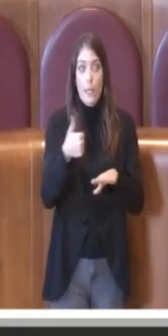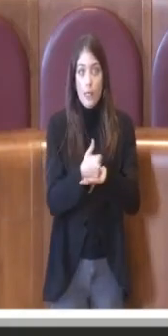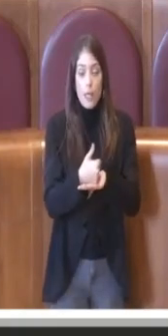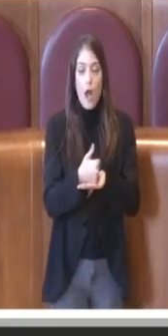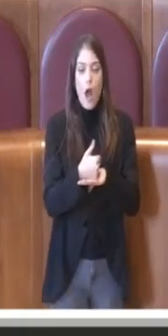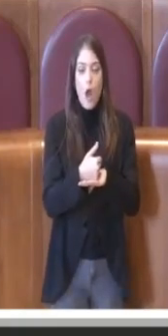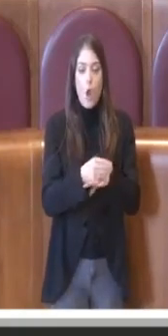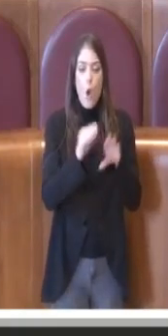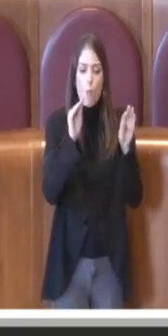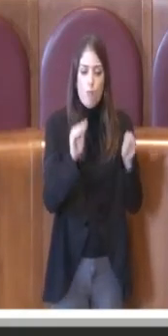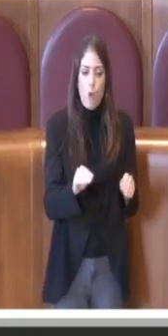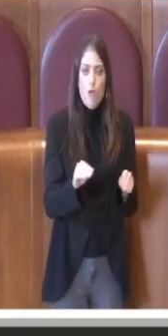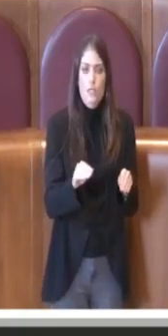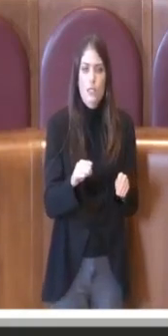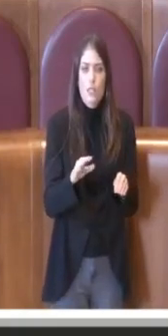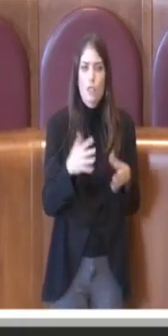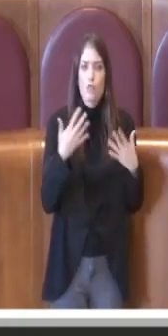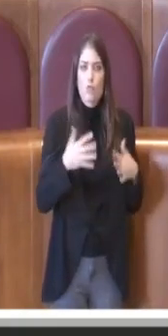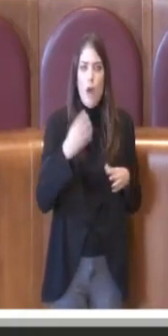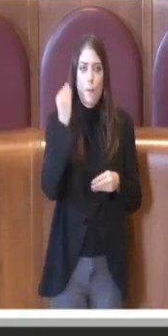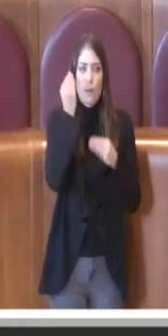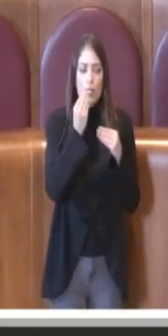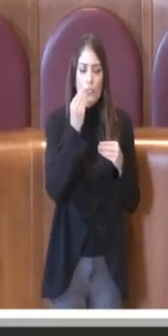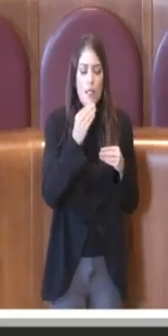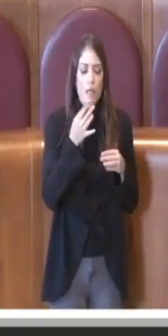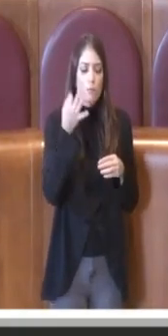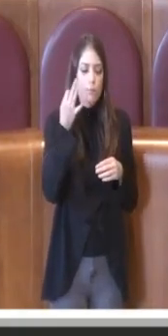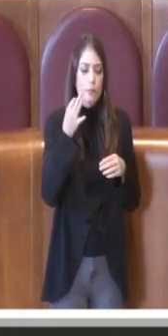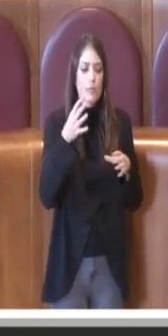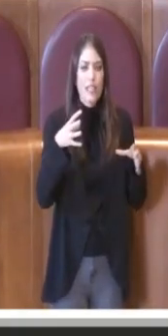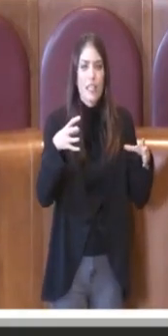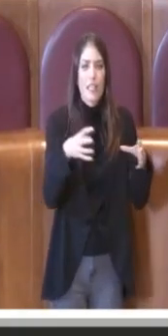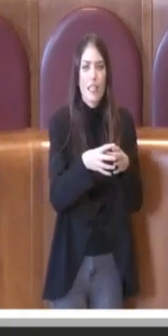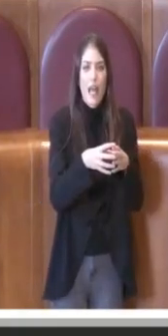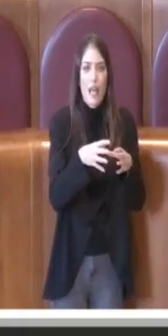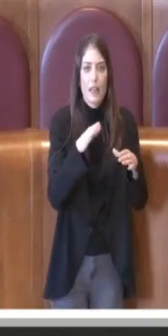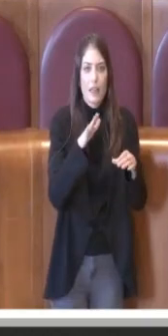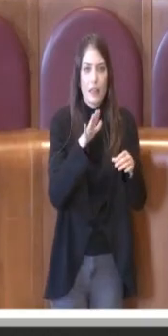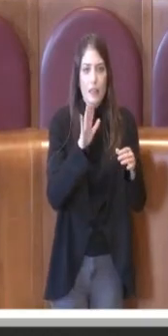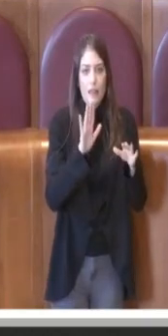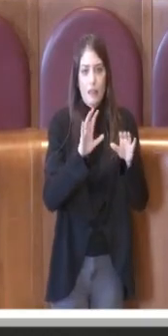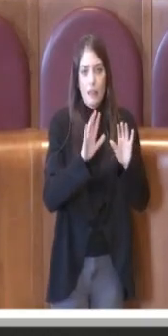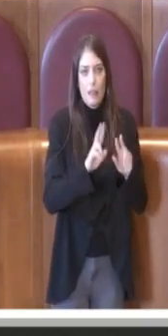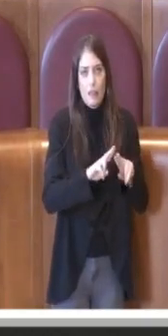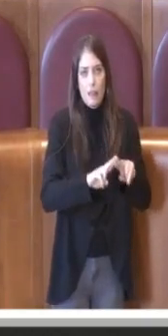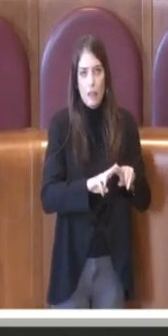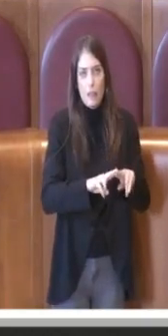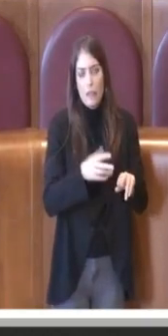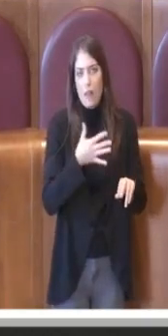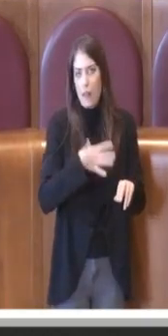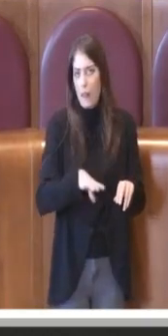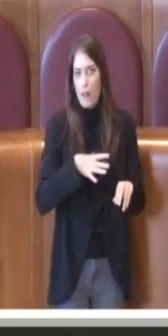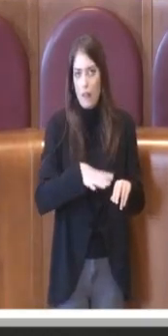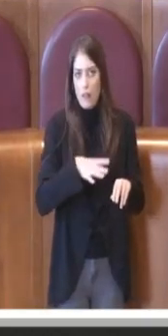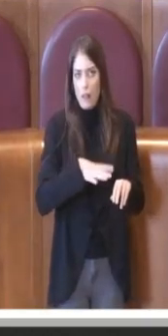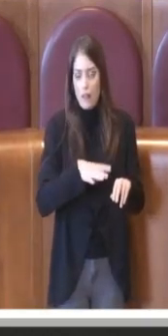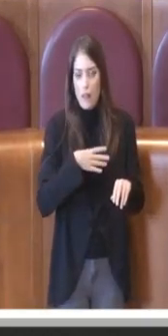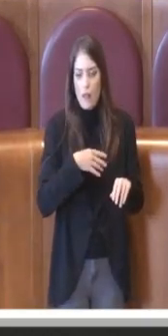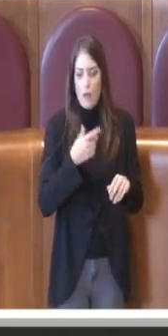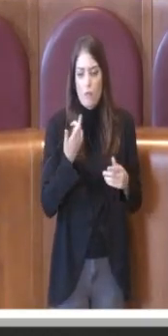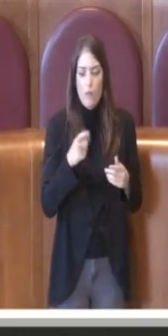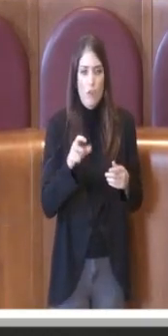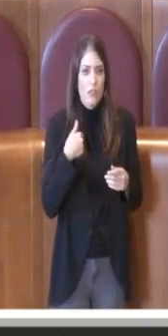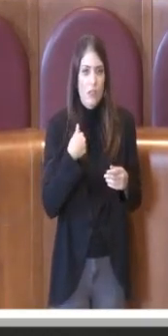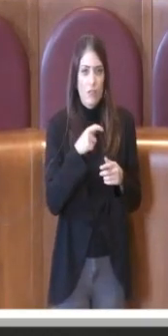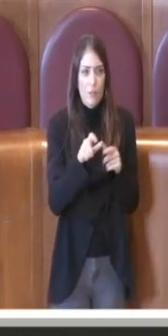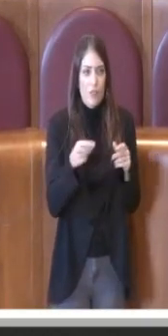che sono stati pensati come dei ghetti. È impensabile per la dignità delle persone che ci vivono,